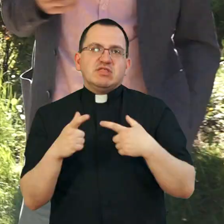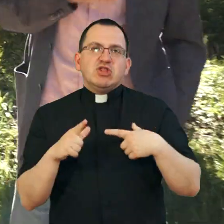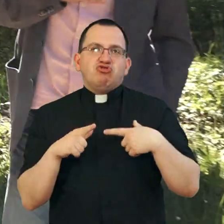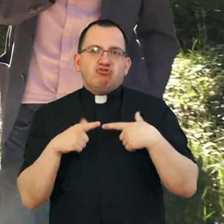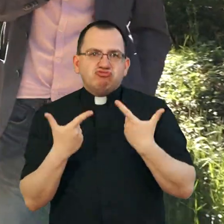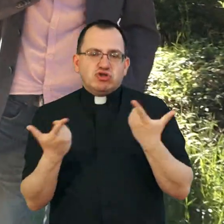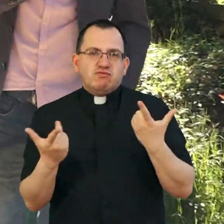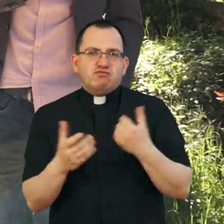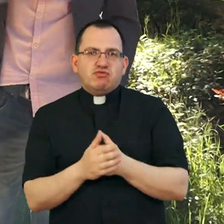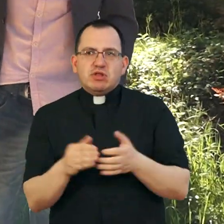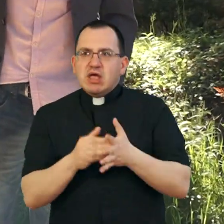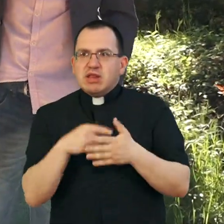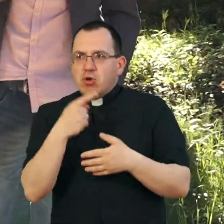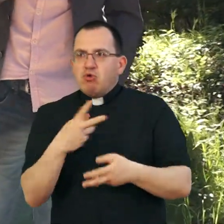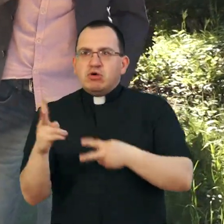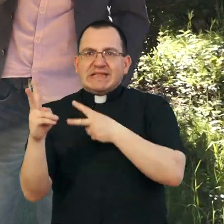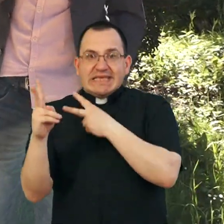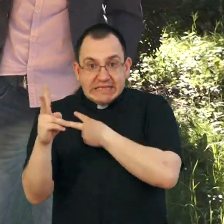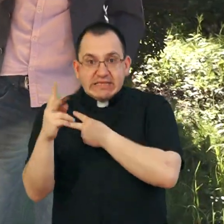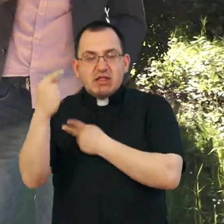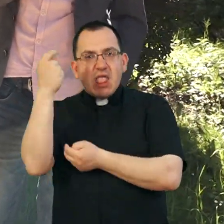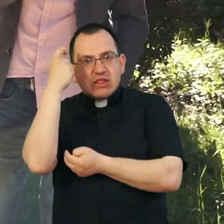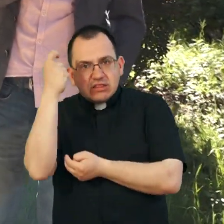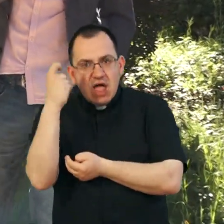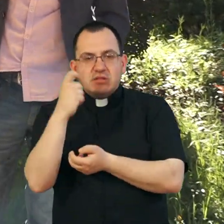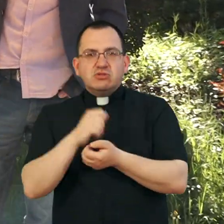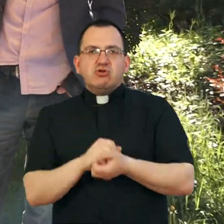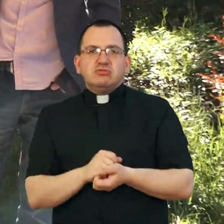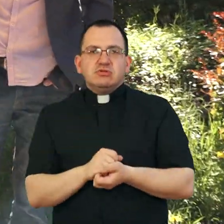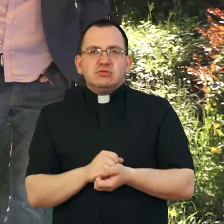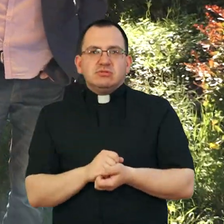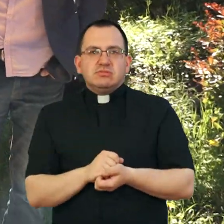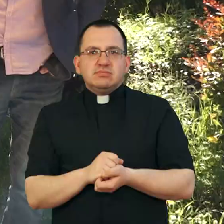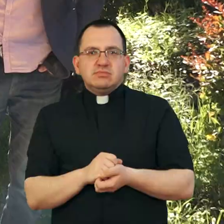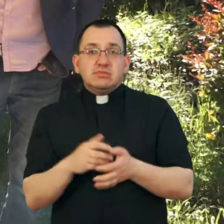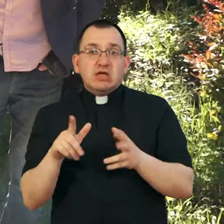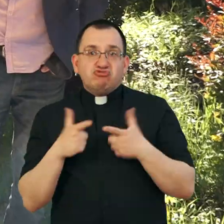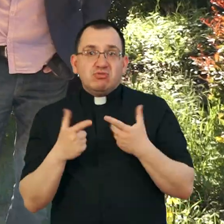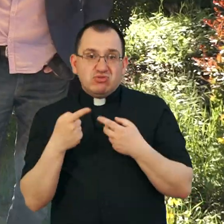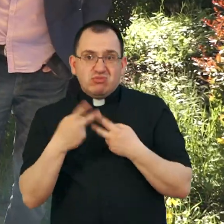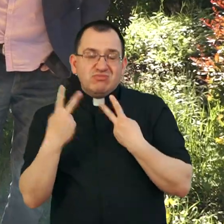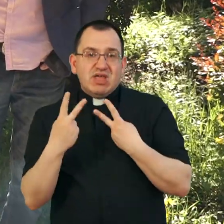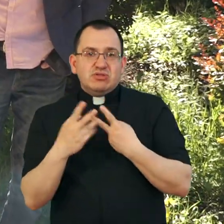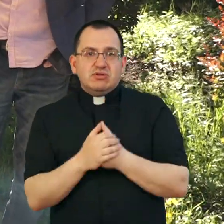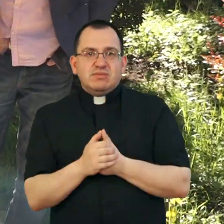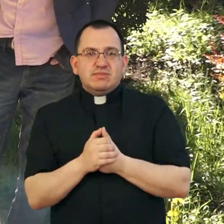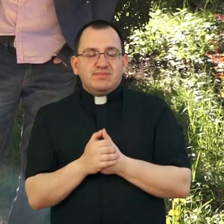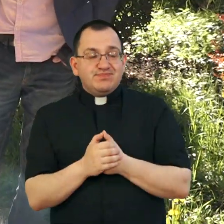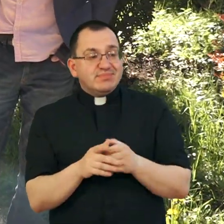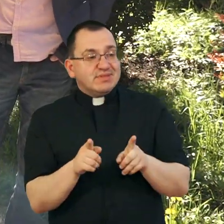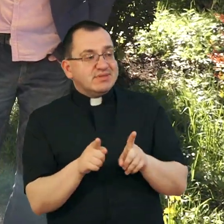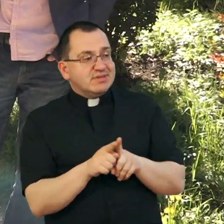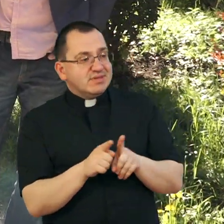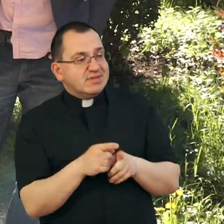za te stvari, jel? Za istinu, za znanost, za život, jer život je vrijedan. Evo, i na tom